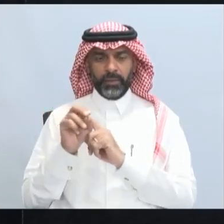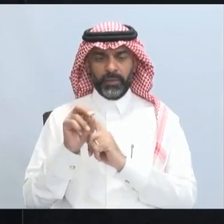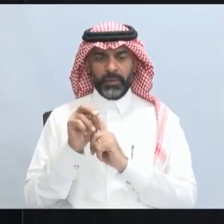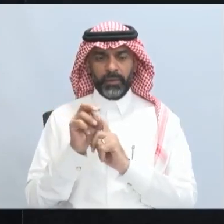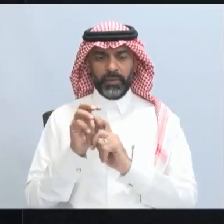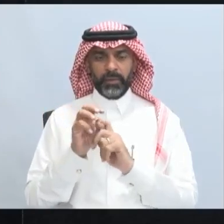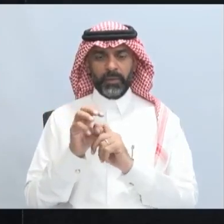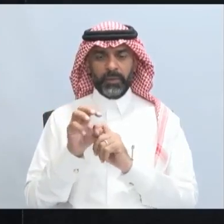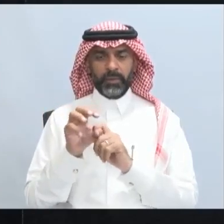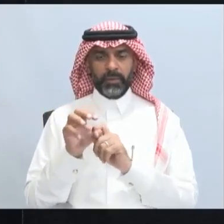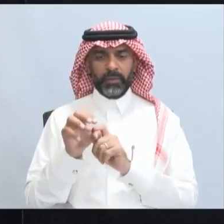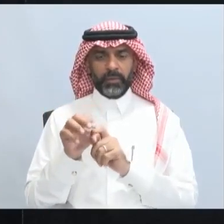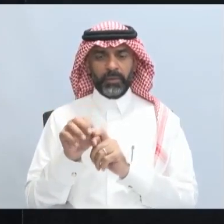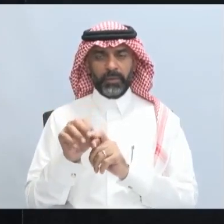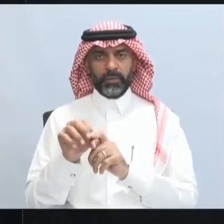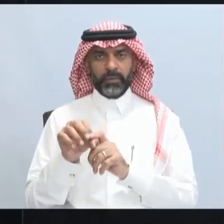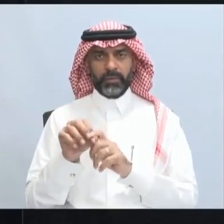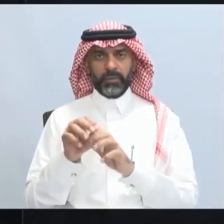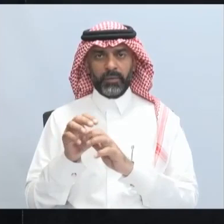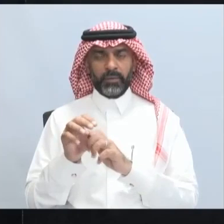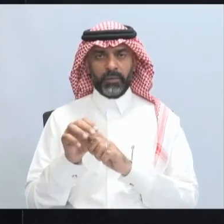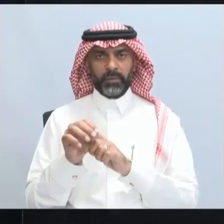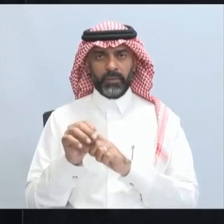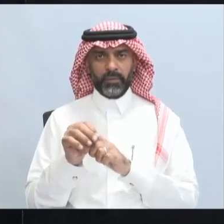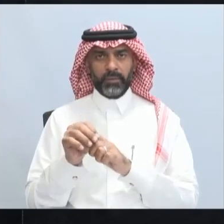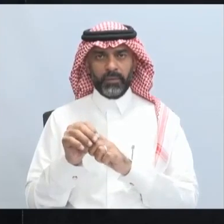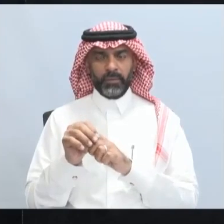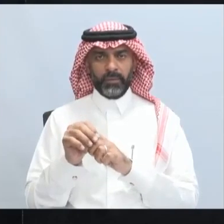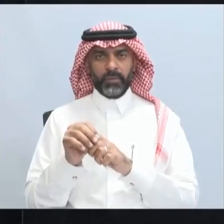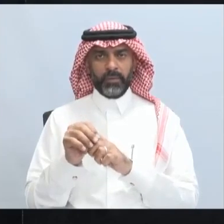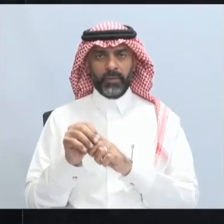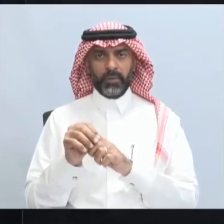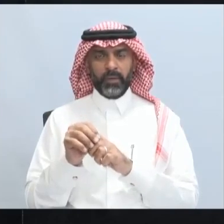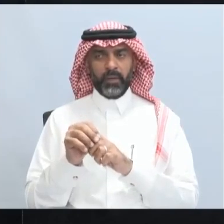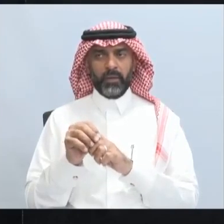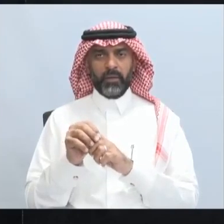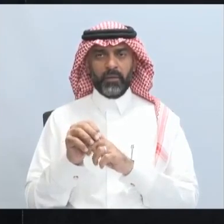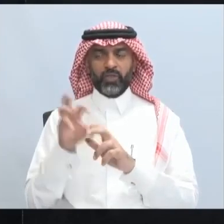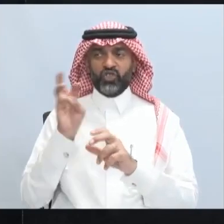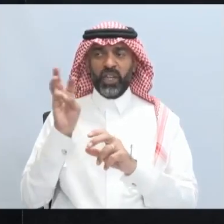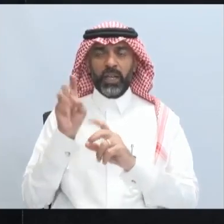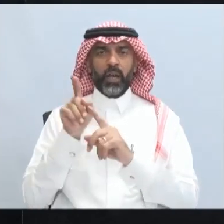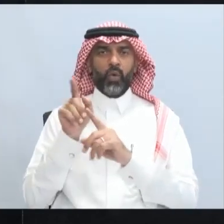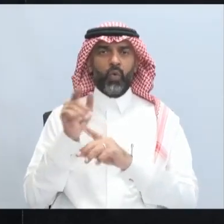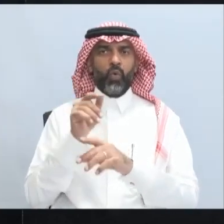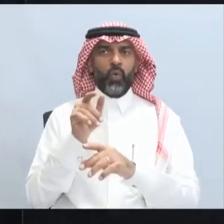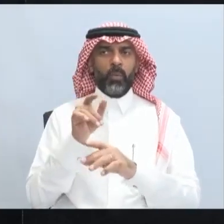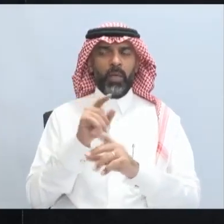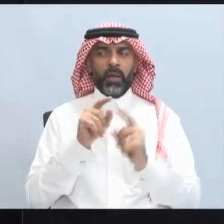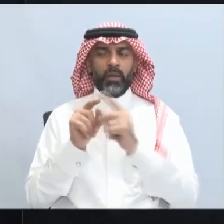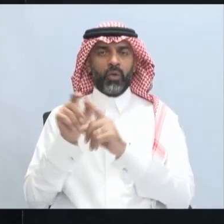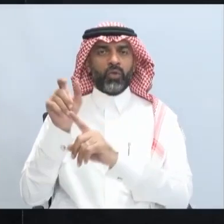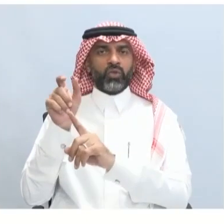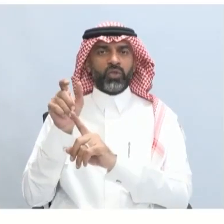يخاطبون الموظفين الذين فيها وانما يخاطبون هذه الشركه باعتبارها شخصا اعتباريا بينما في الشخص